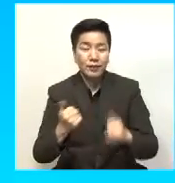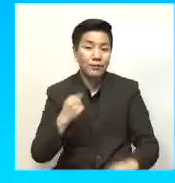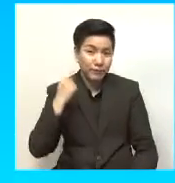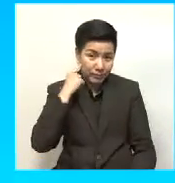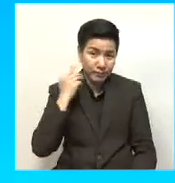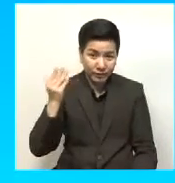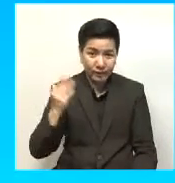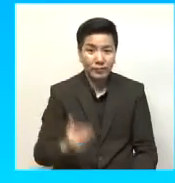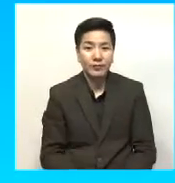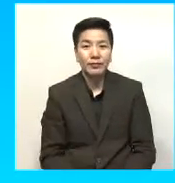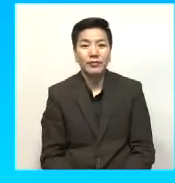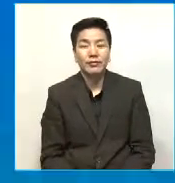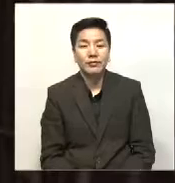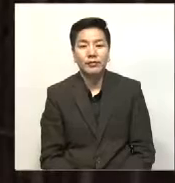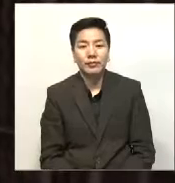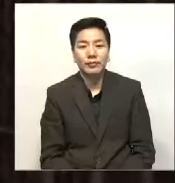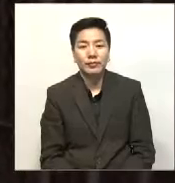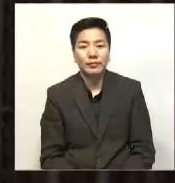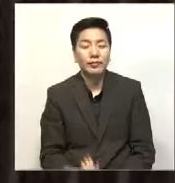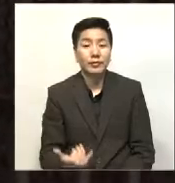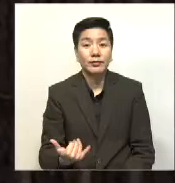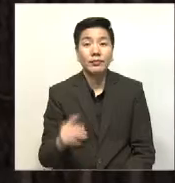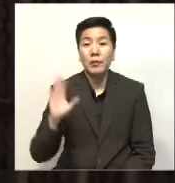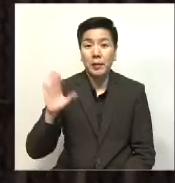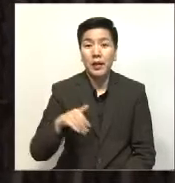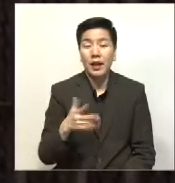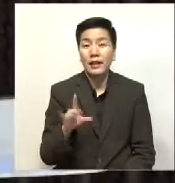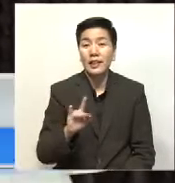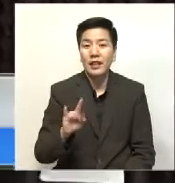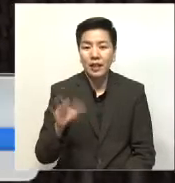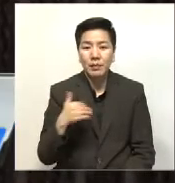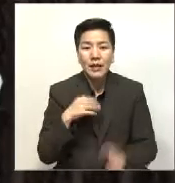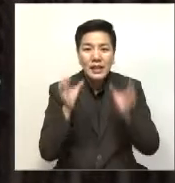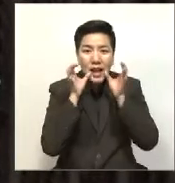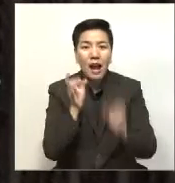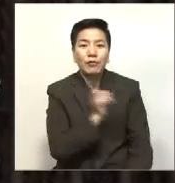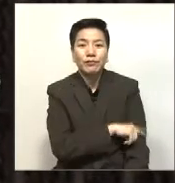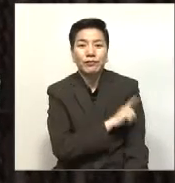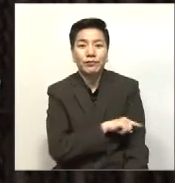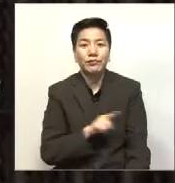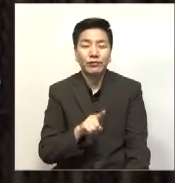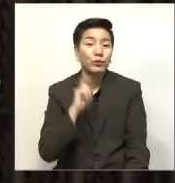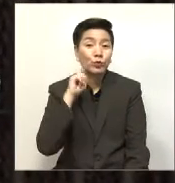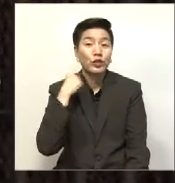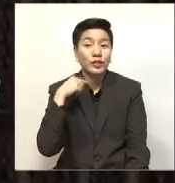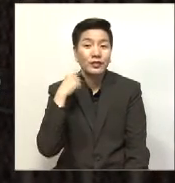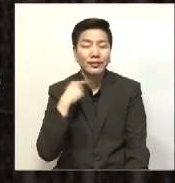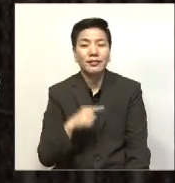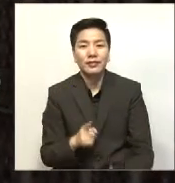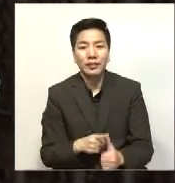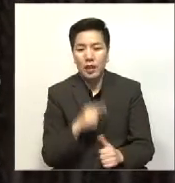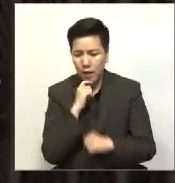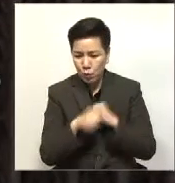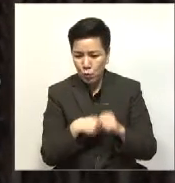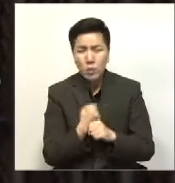ไปฟังเสียงกันเลยค่ะ ที่มาวันนี้ก็จะเป็นโคร่งขาวนะฮะเพศเมียนะครับอ